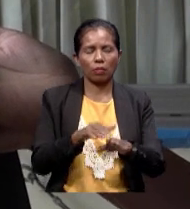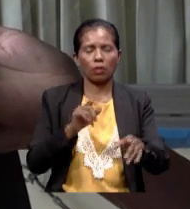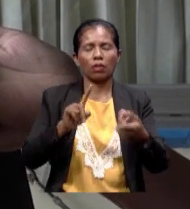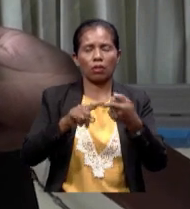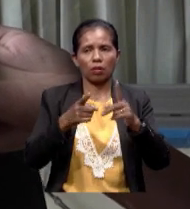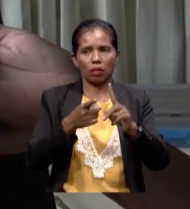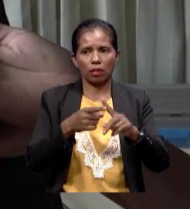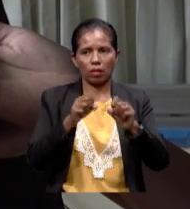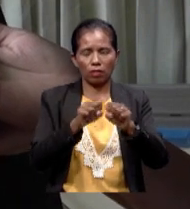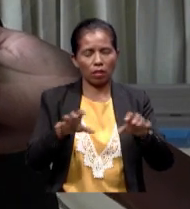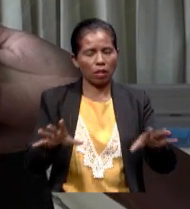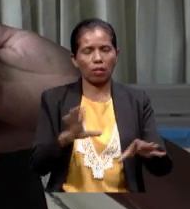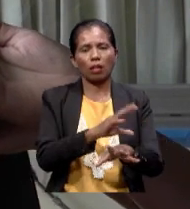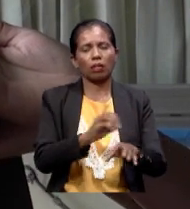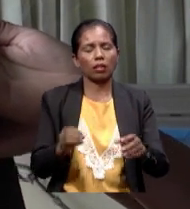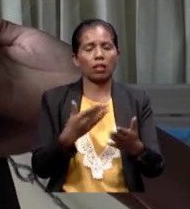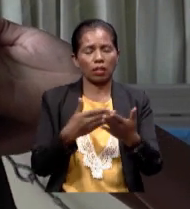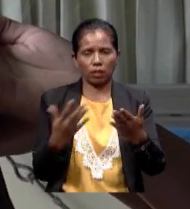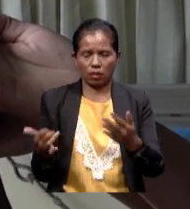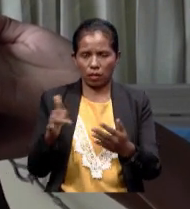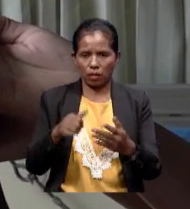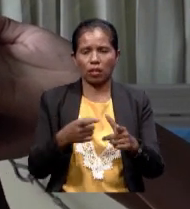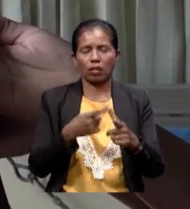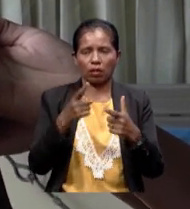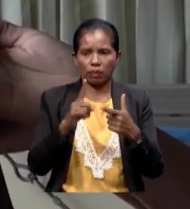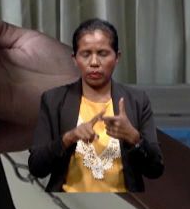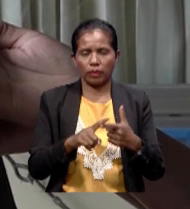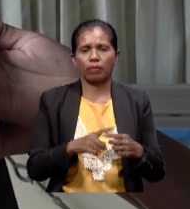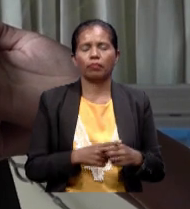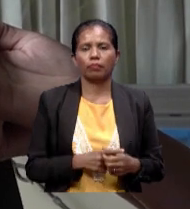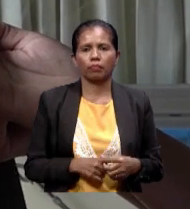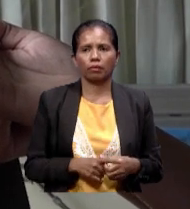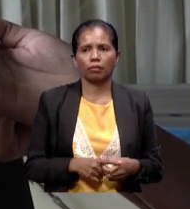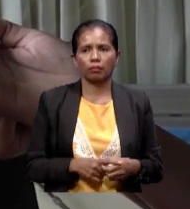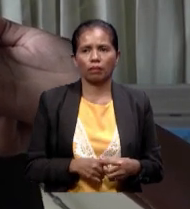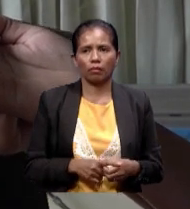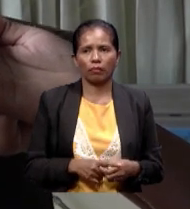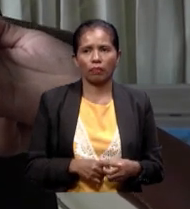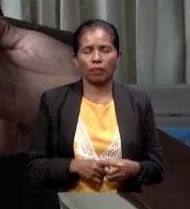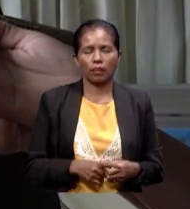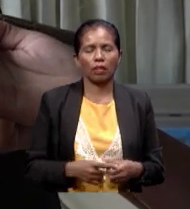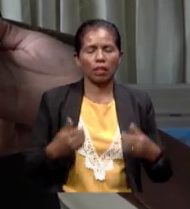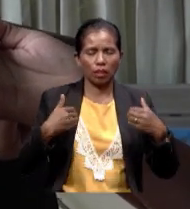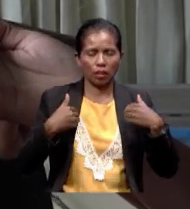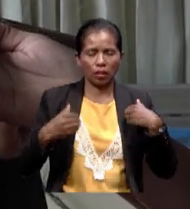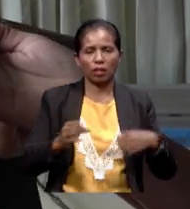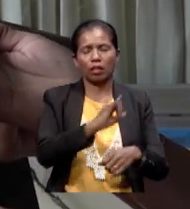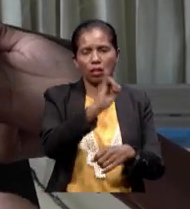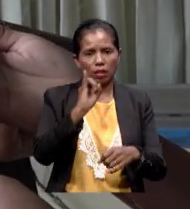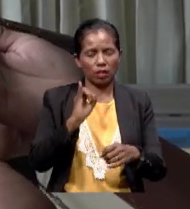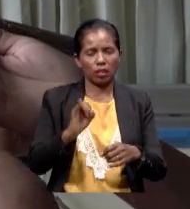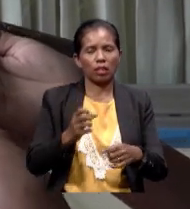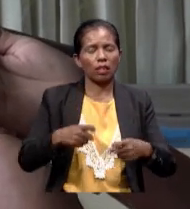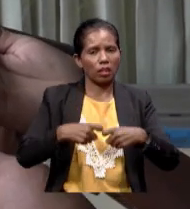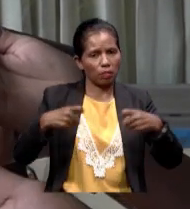para halular com meios de provas. Segundo fale, que tal minha inimigo ruma iha, minha tama e a